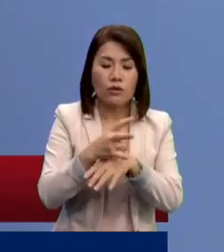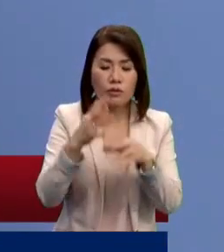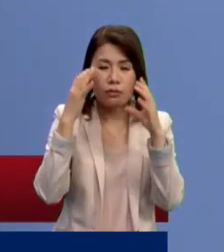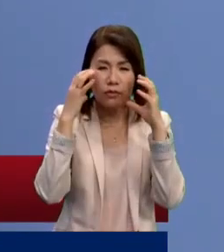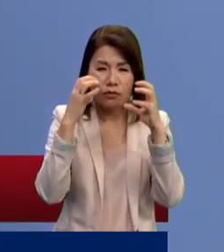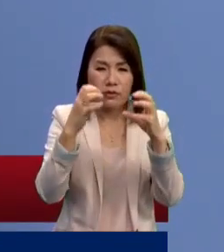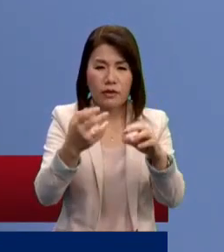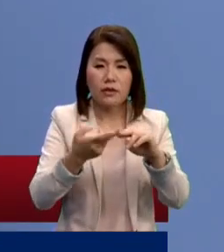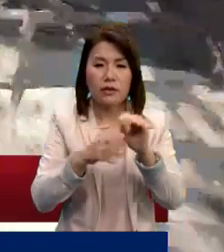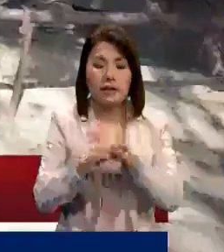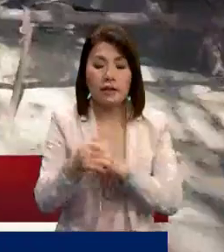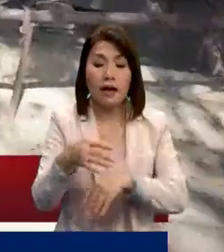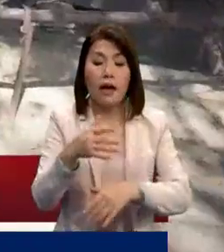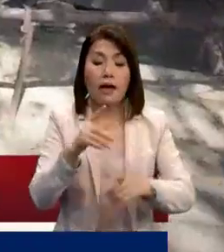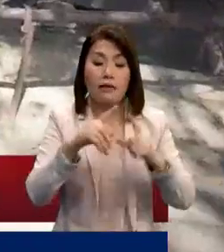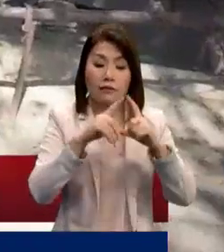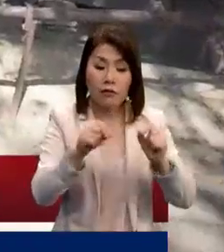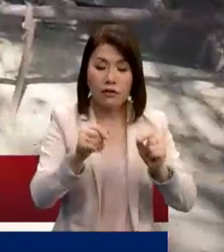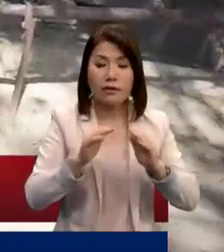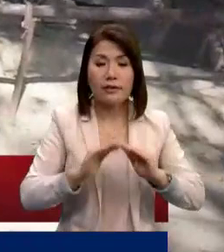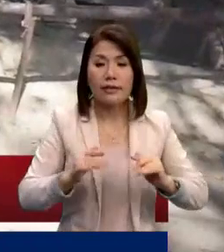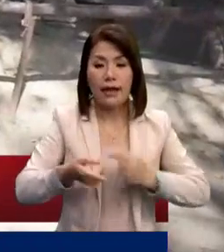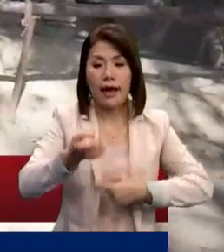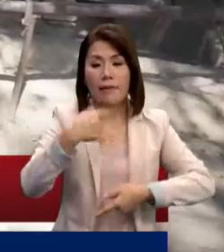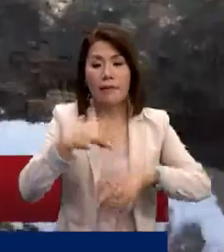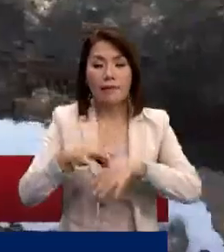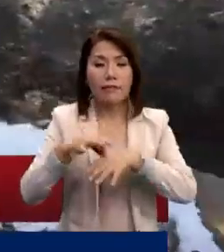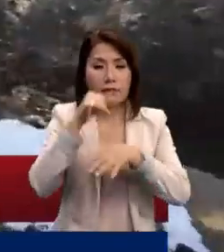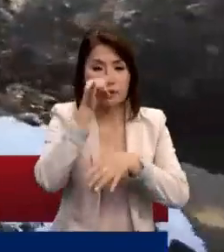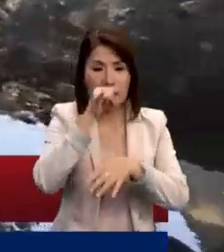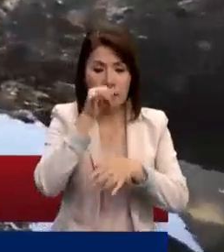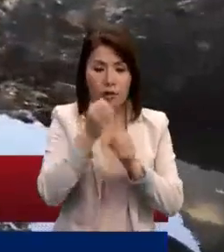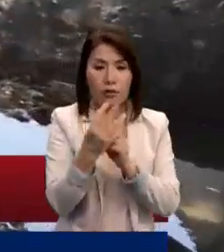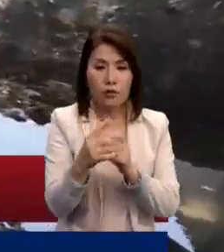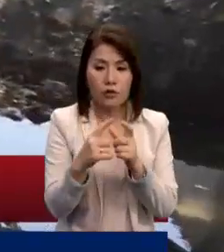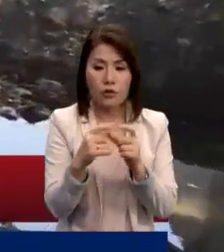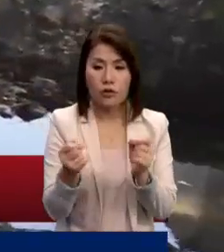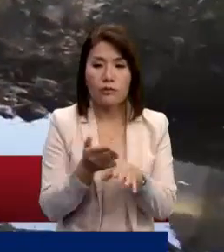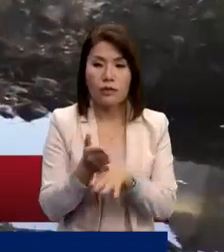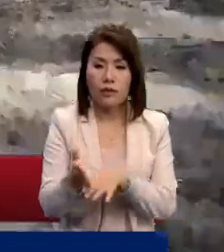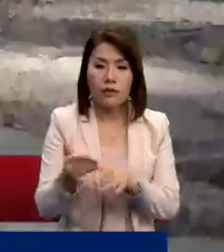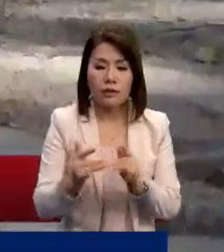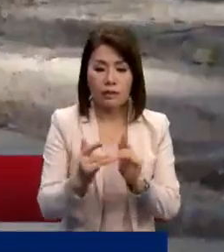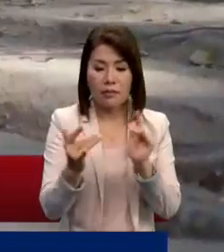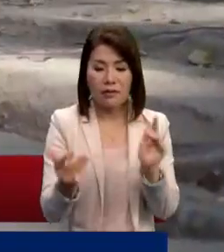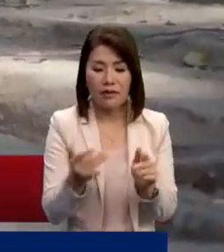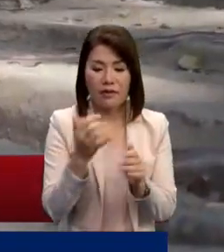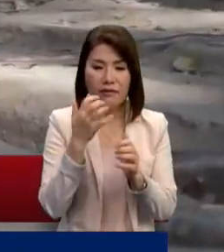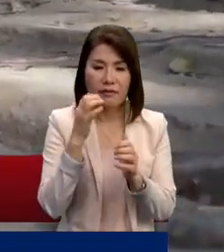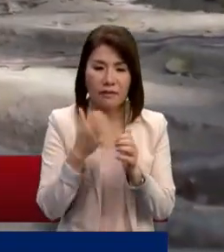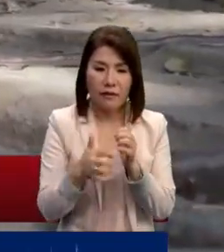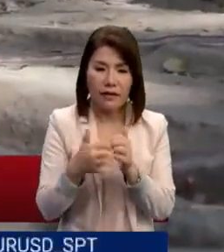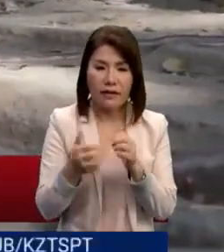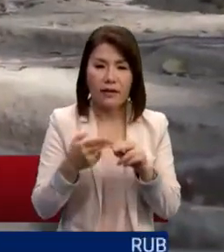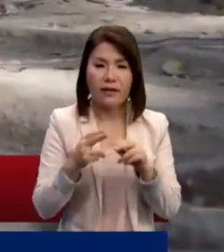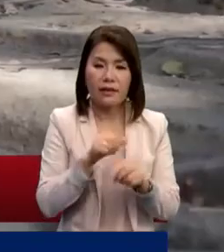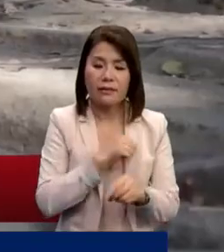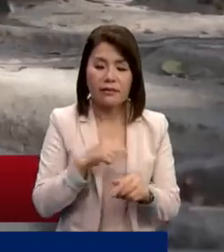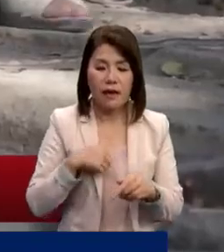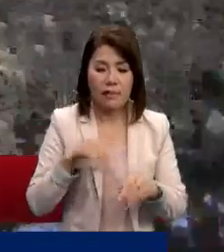айналады. Сондықтан мектептен баланың қайтуы қиын. Ал қызығы бұл маңаймен нөмірі 14-ші мектеп арасын мына шағын көпір жалғап тұр. Оның өзін тұрғындар